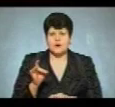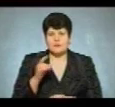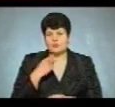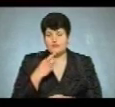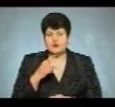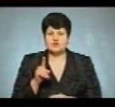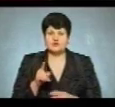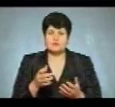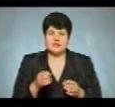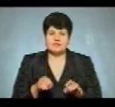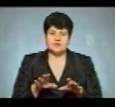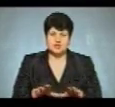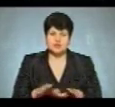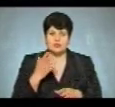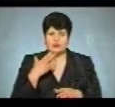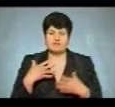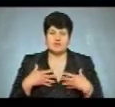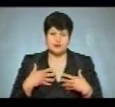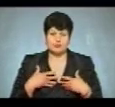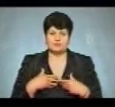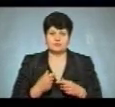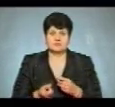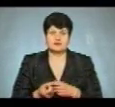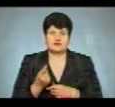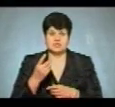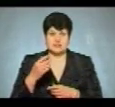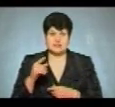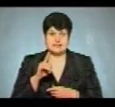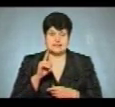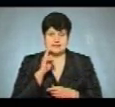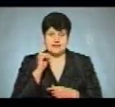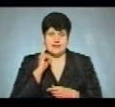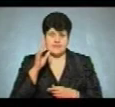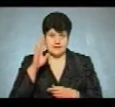прийняв після того, як у Криму з'явилися зелені чоловічки.